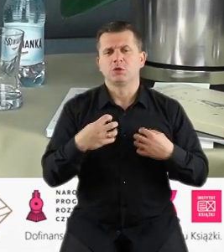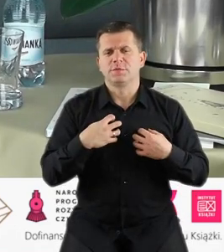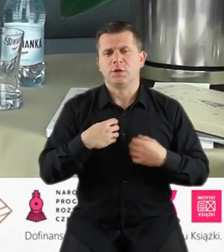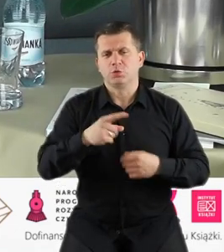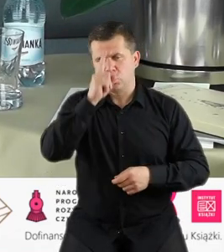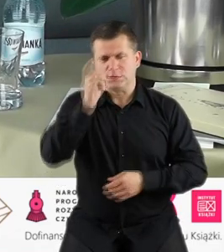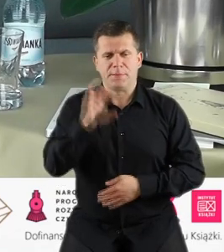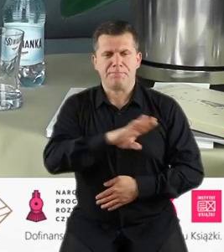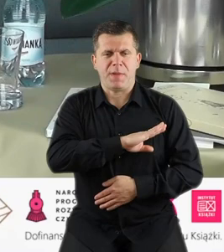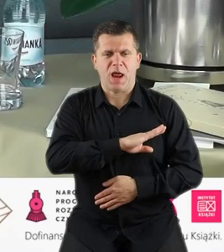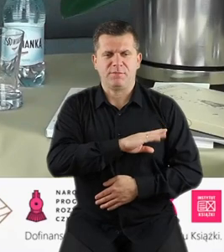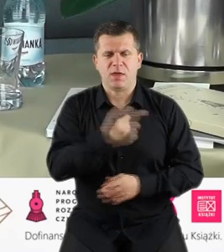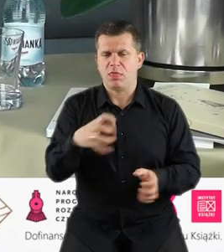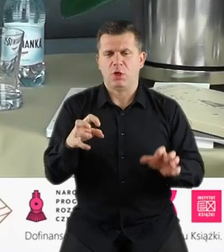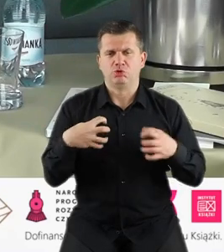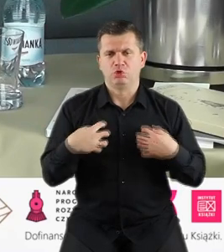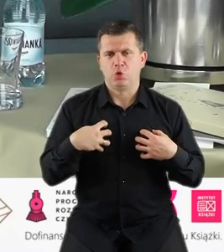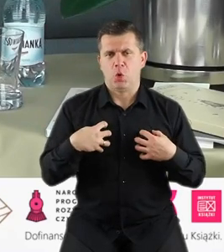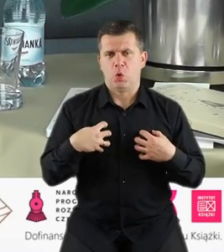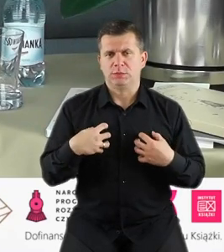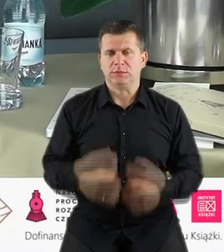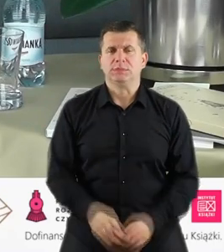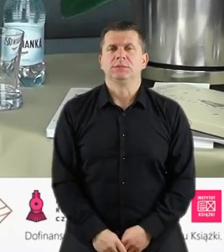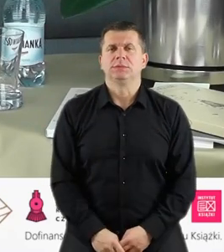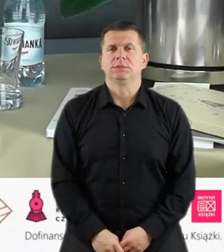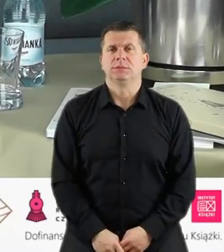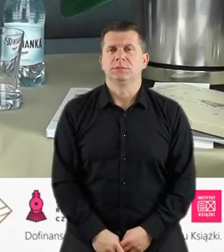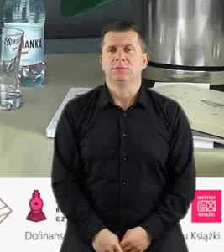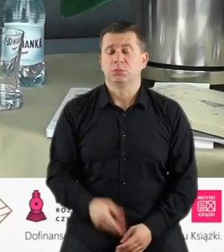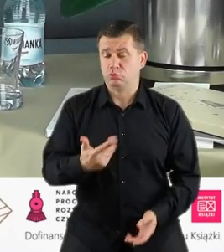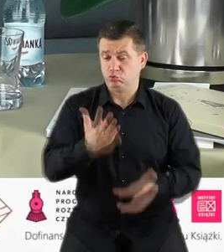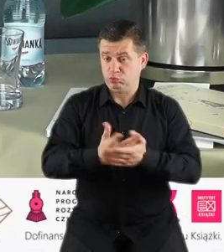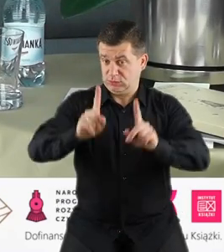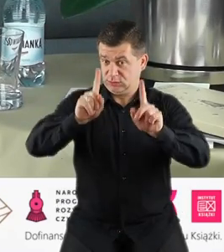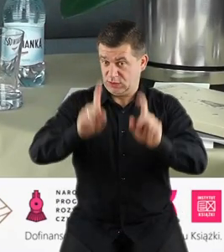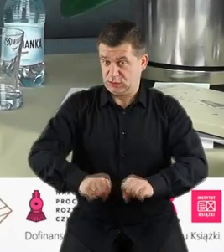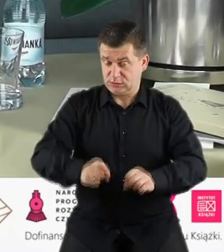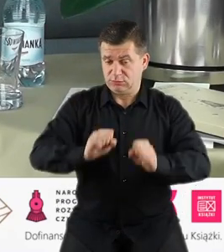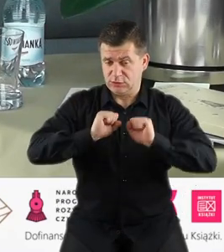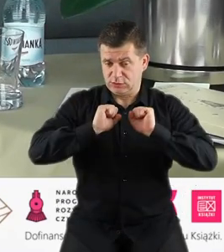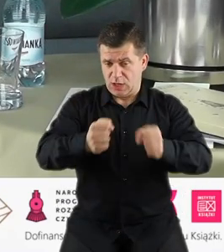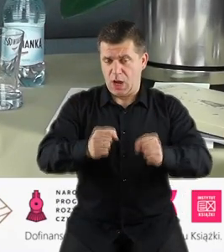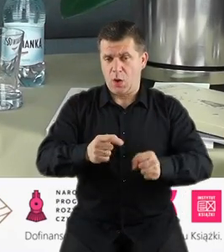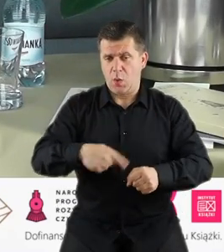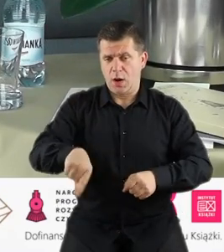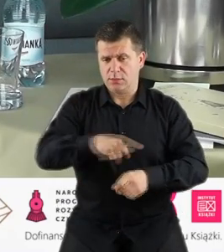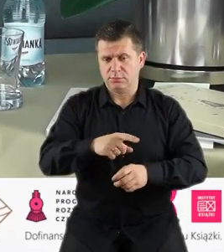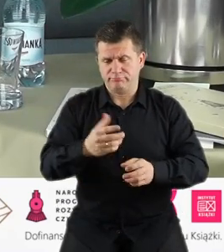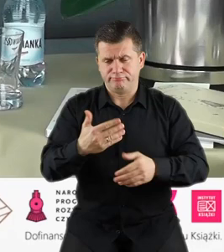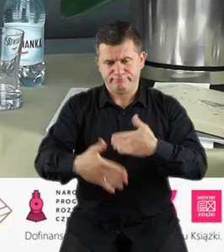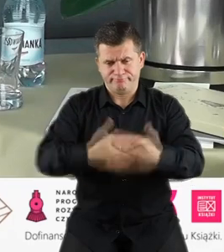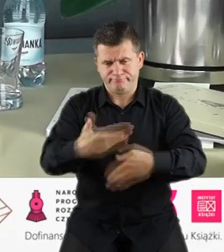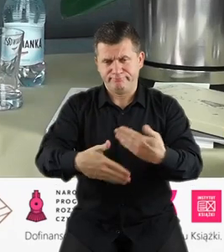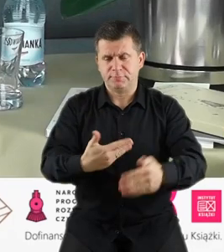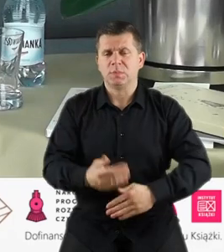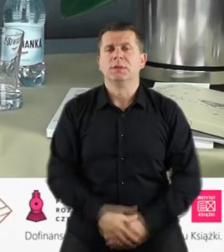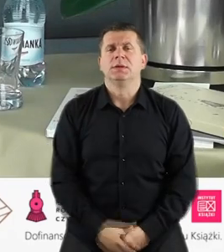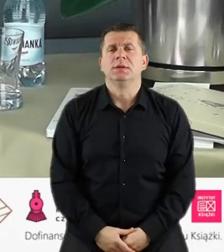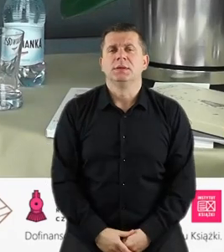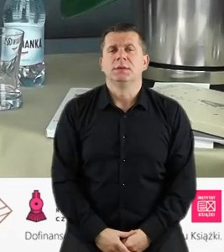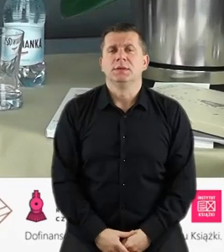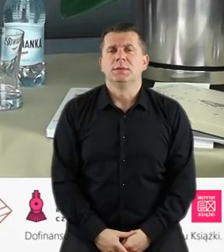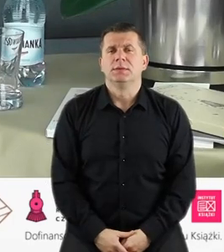Nieżyjących. No i jak już to zaczęło działać i zaczęło już pracować,